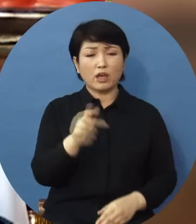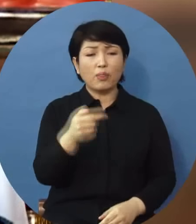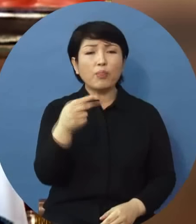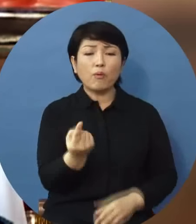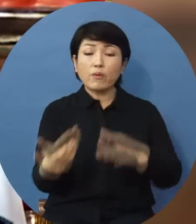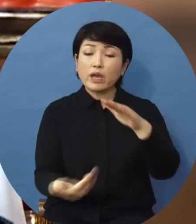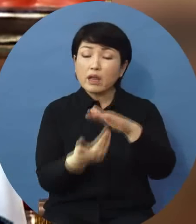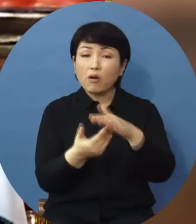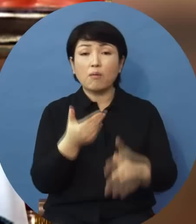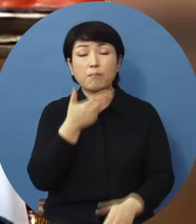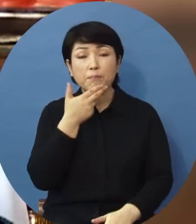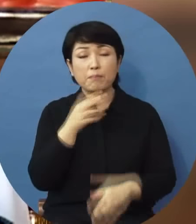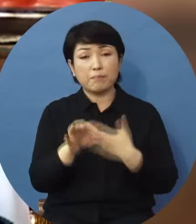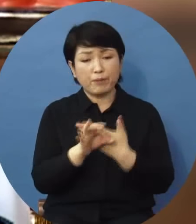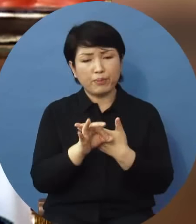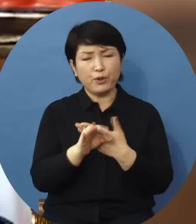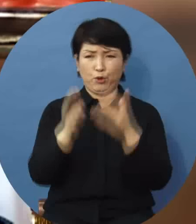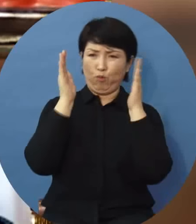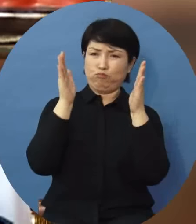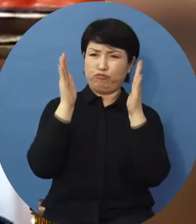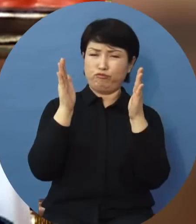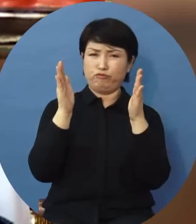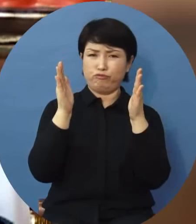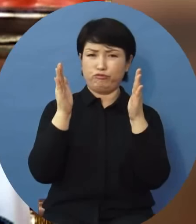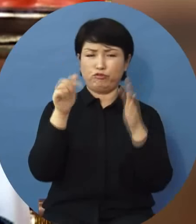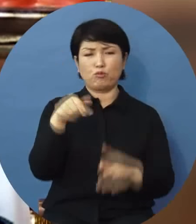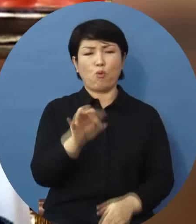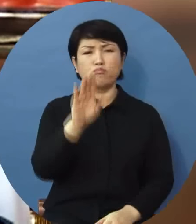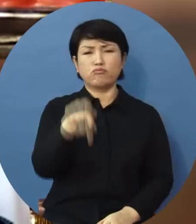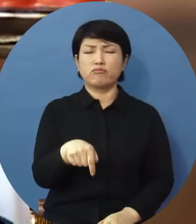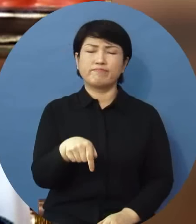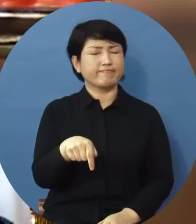견도가 열리지 않으면 공부라고 할 수가 없습니다.